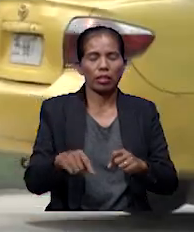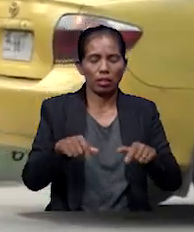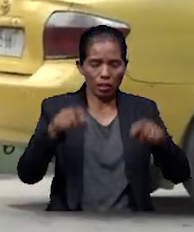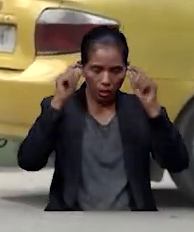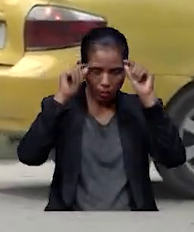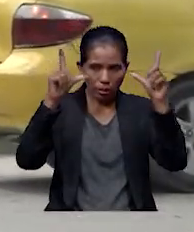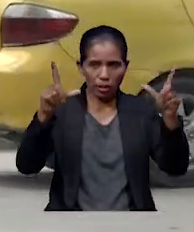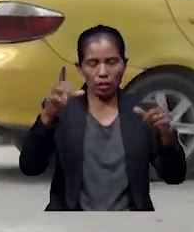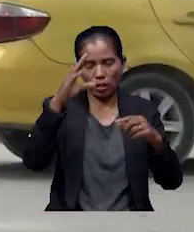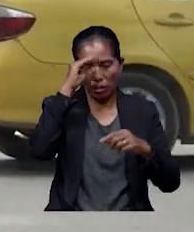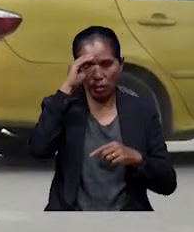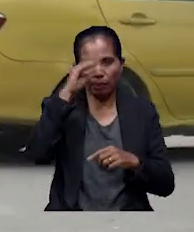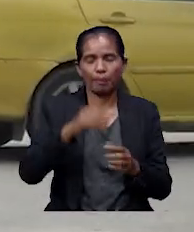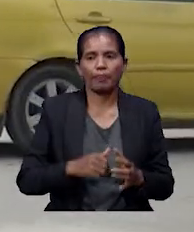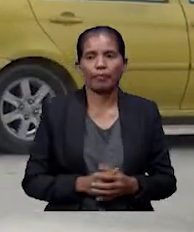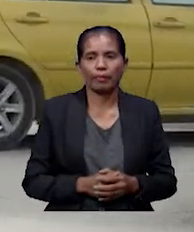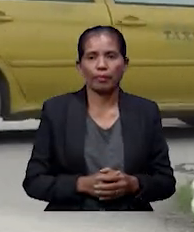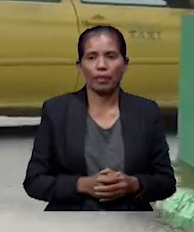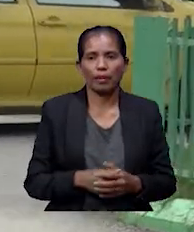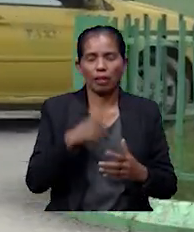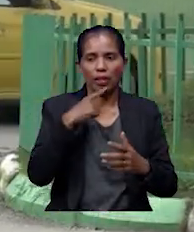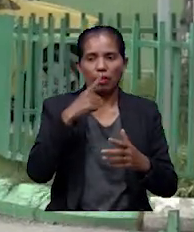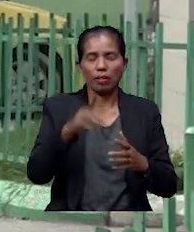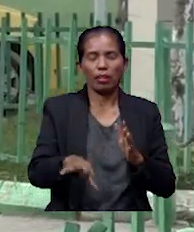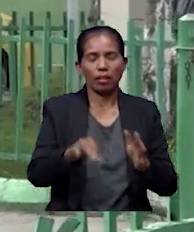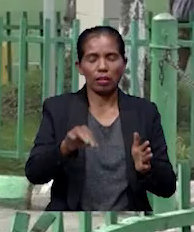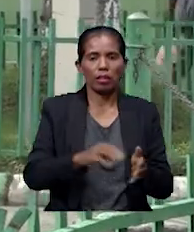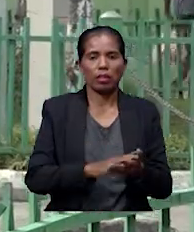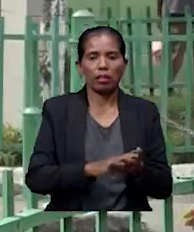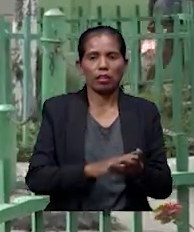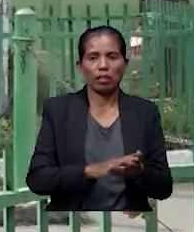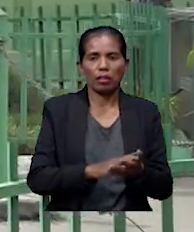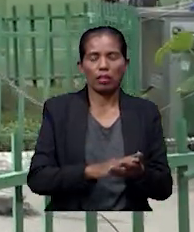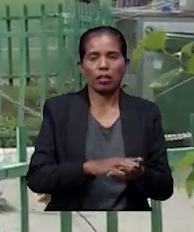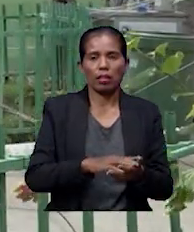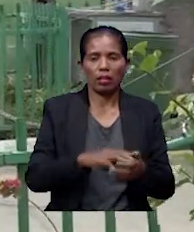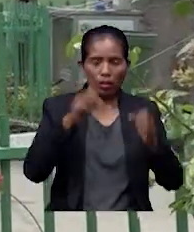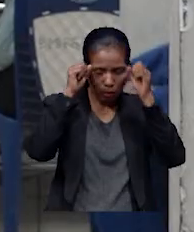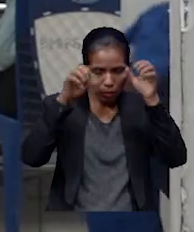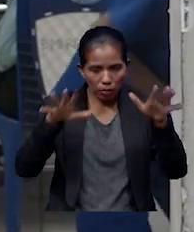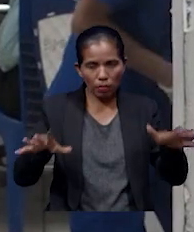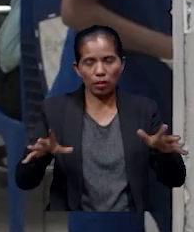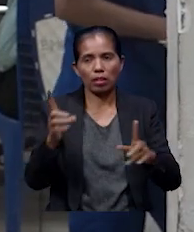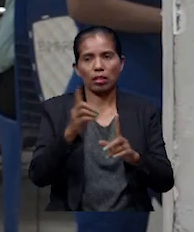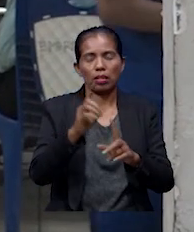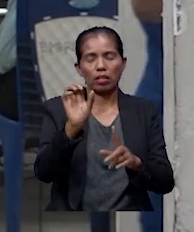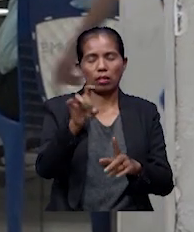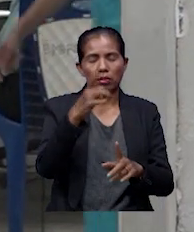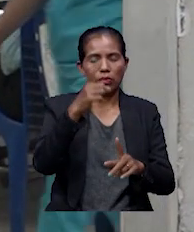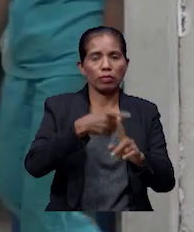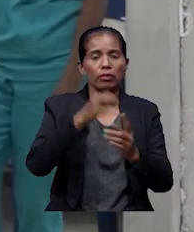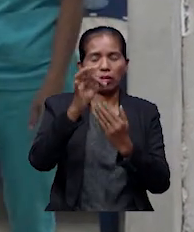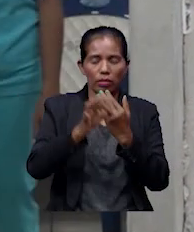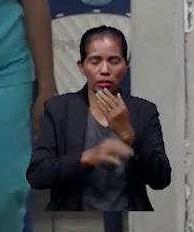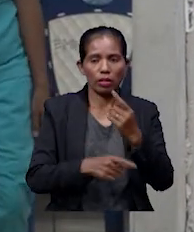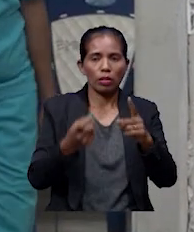Padre Leandro Maria Alves. Bispo Norberto heta natakasang iha loron Domingo ronu resing itu Fevereiro, majemenus tuku sang resing idakalan, baing hira